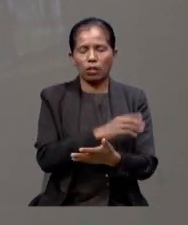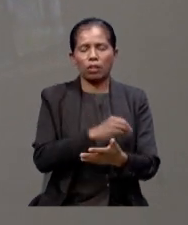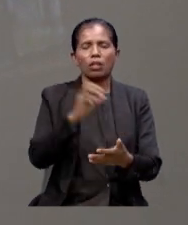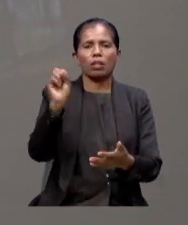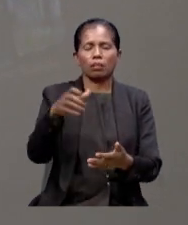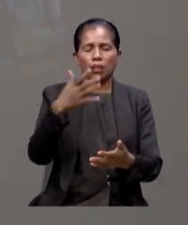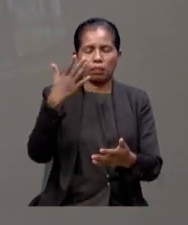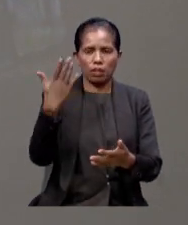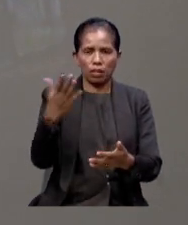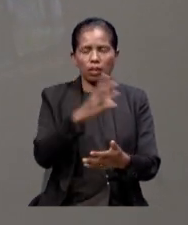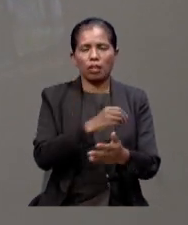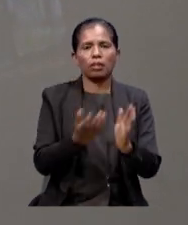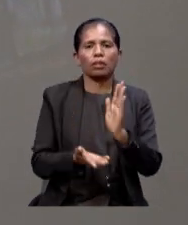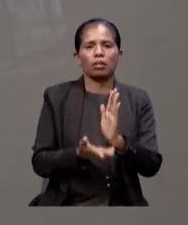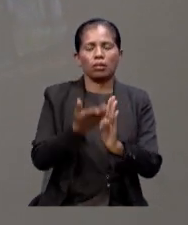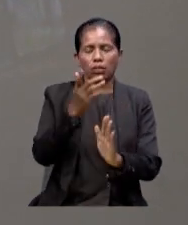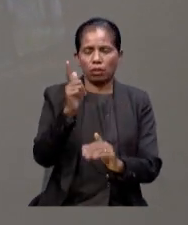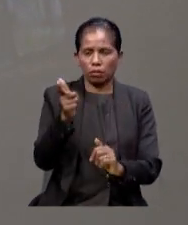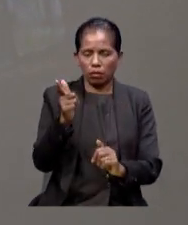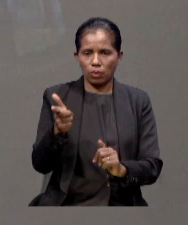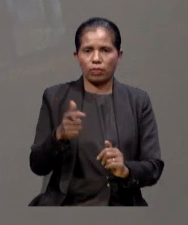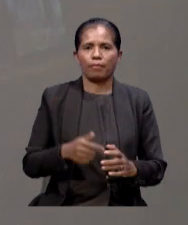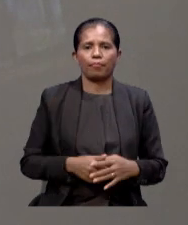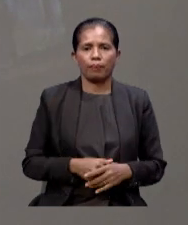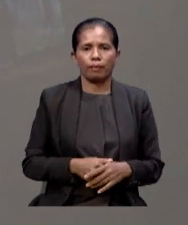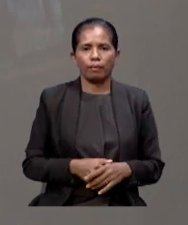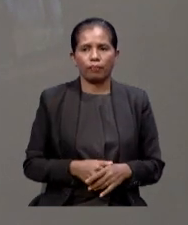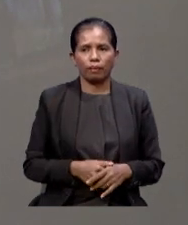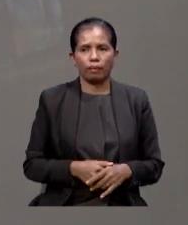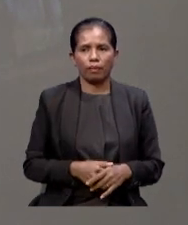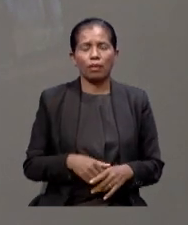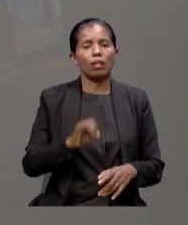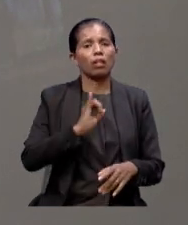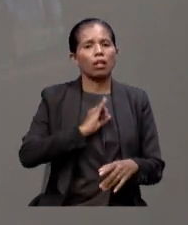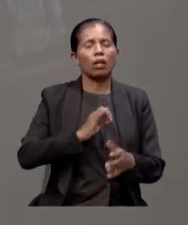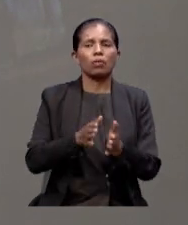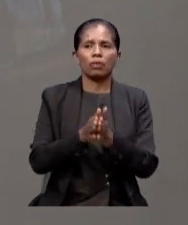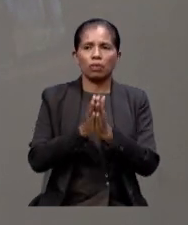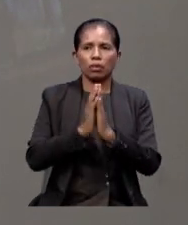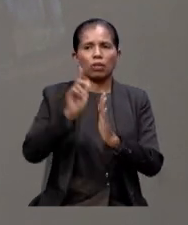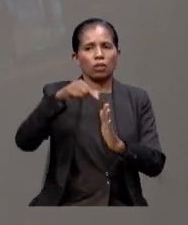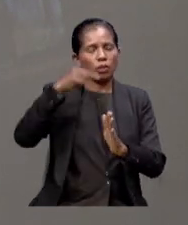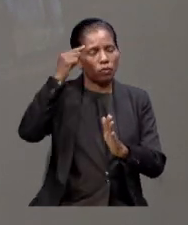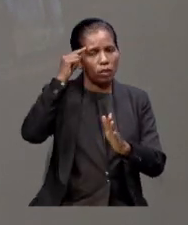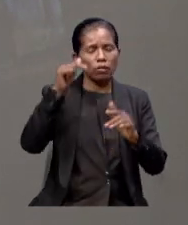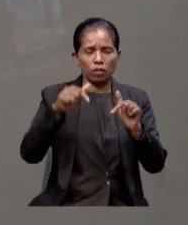dólares cada saco, agora sai ba 20 dólares. Hau husu atu governo